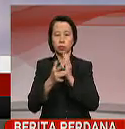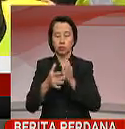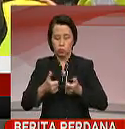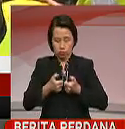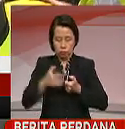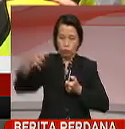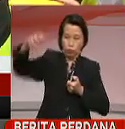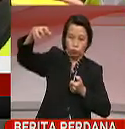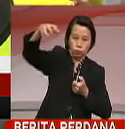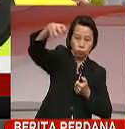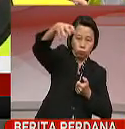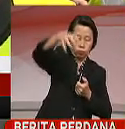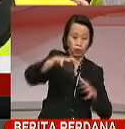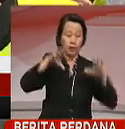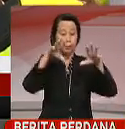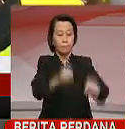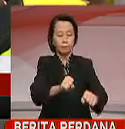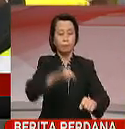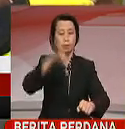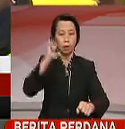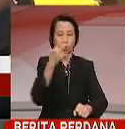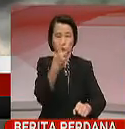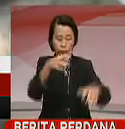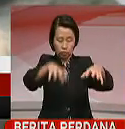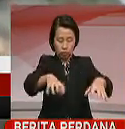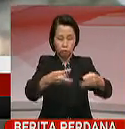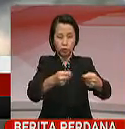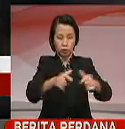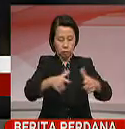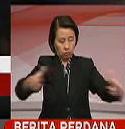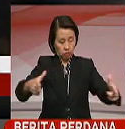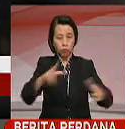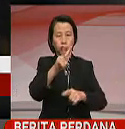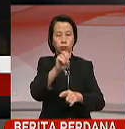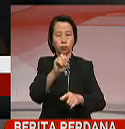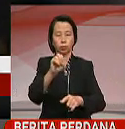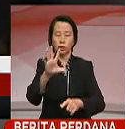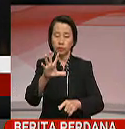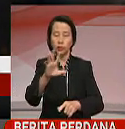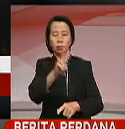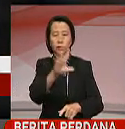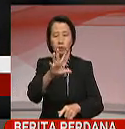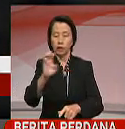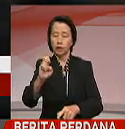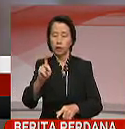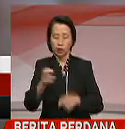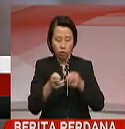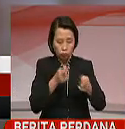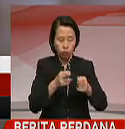drone. Serbuan awal dilakukan semalam ke atas dua lot tanah yang berkeluasan 25 ekar yang diurus secara